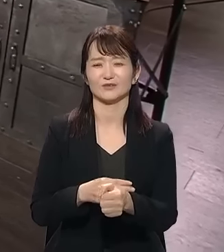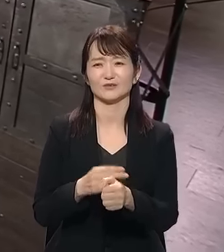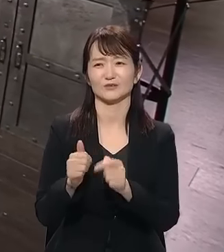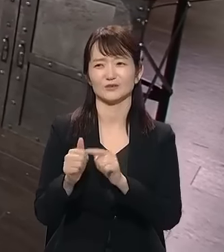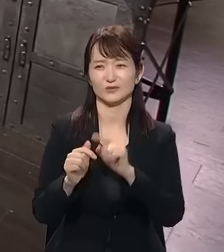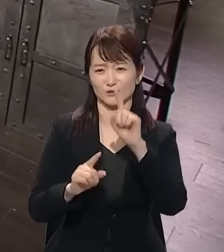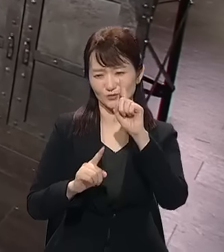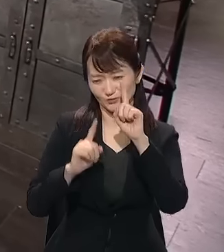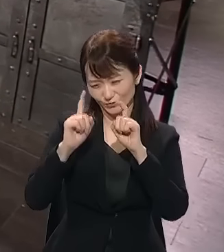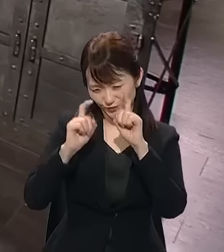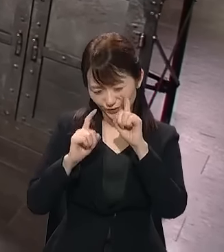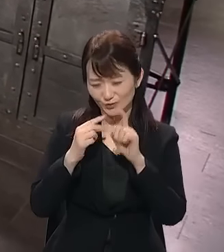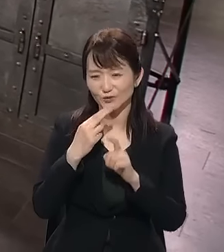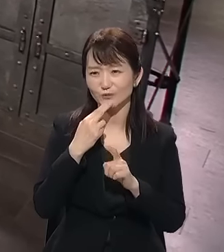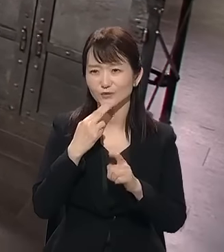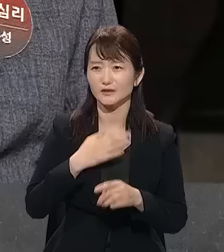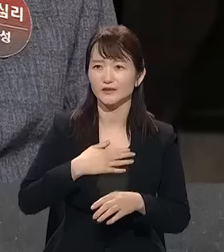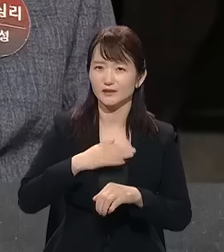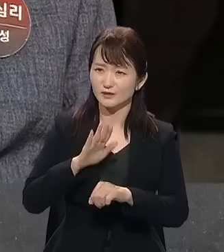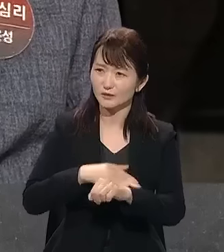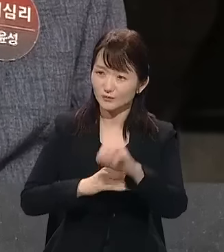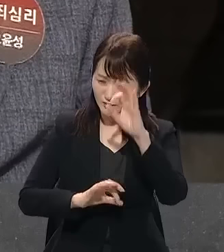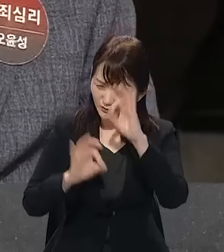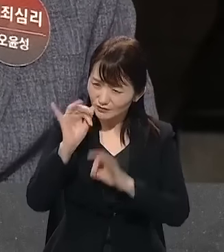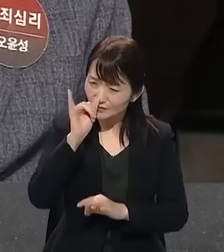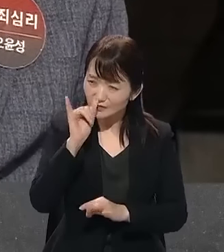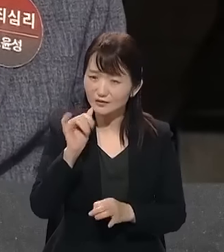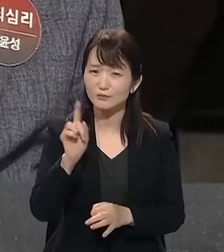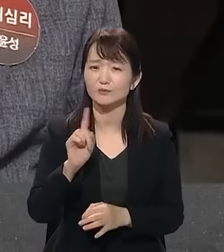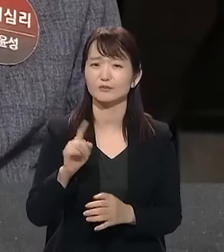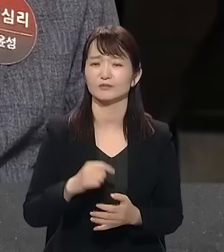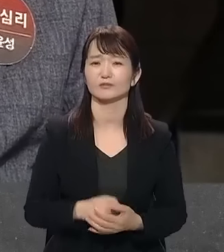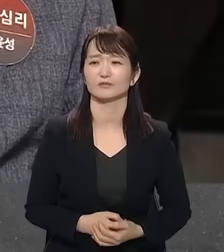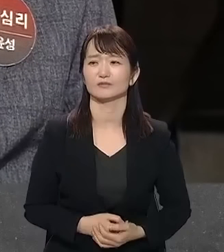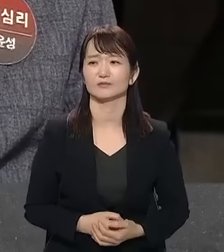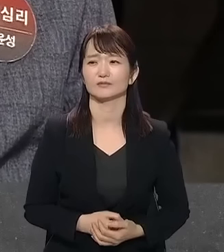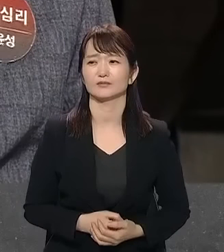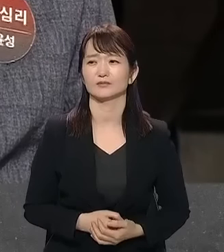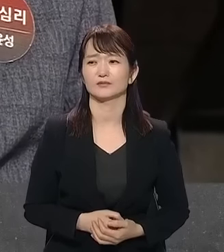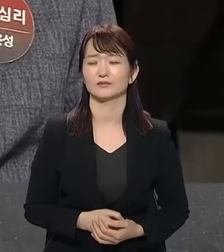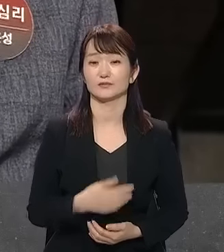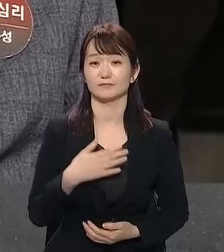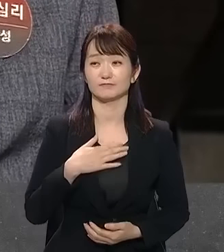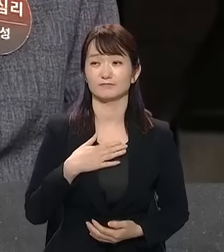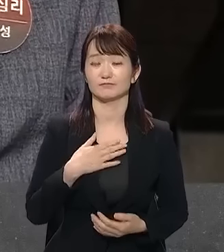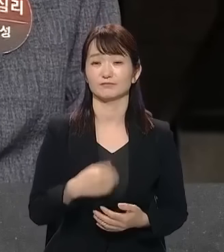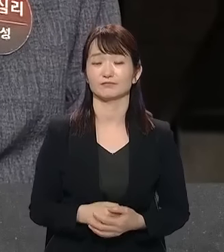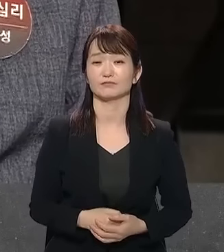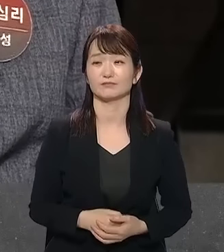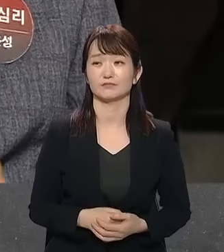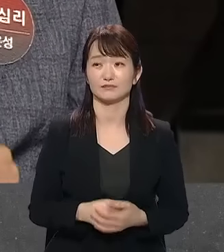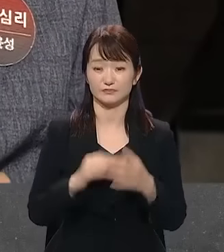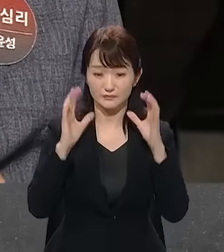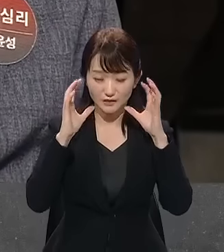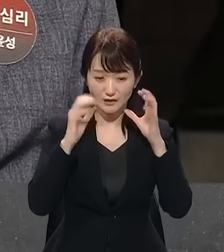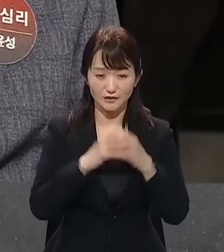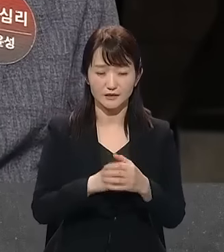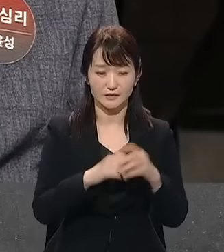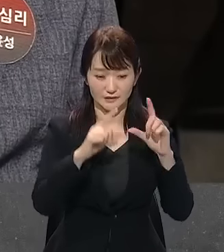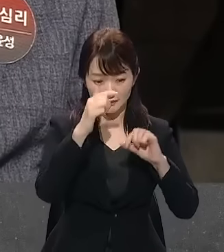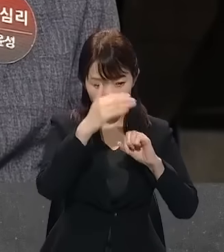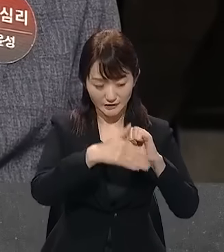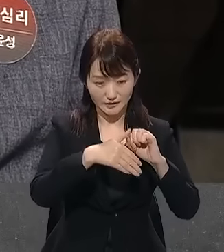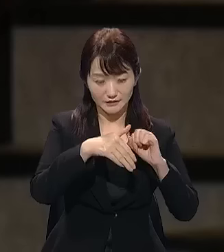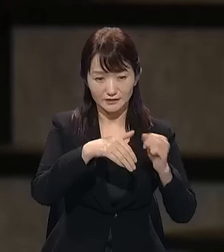잘못해 실수한 실수한게 있나 싶어서요 아 예 저는 뭐 뭐 그 사실 아이 초음파 사진을 저렇게 계속 가지고 있는